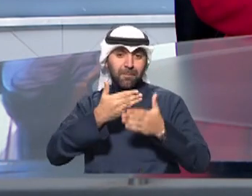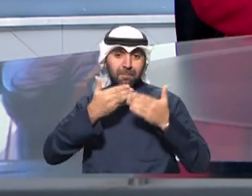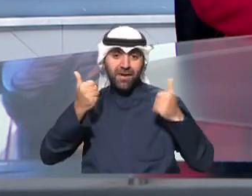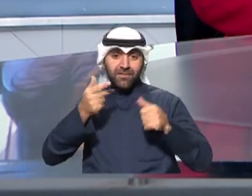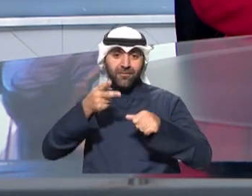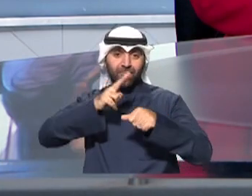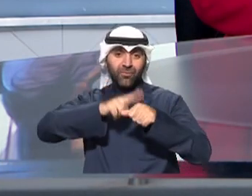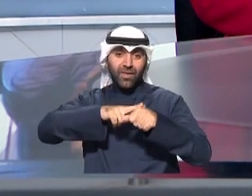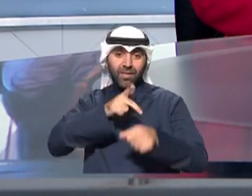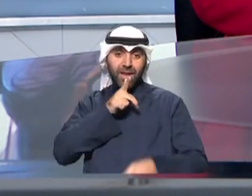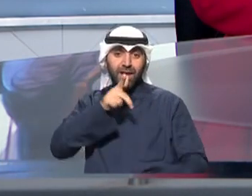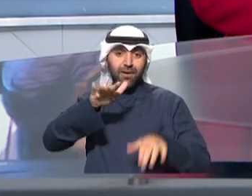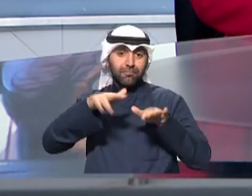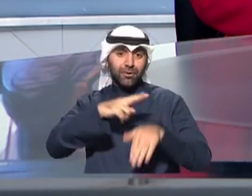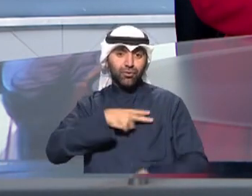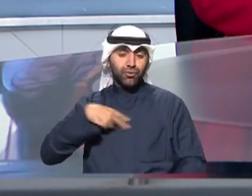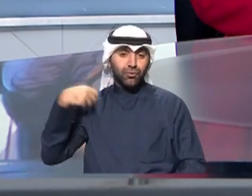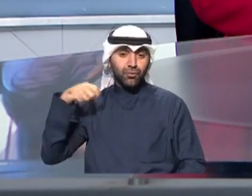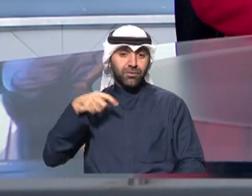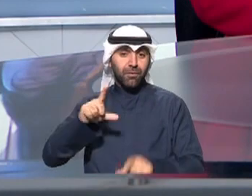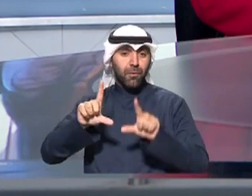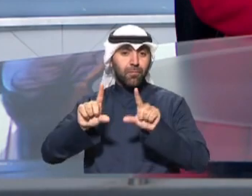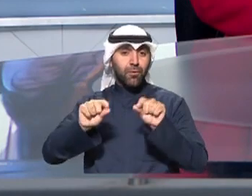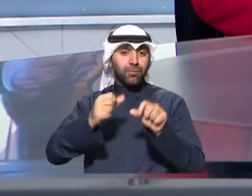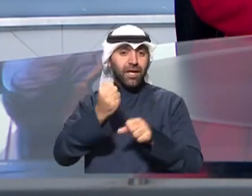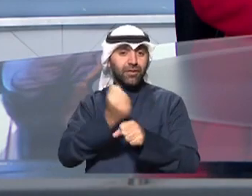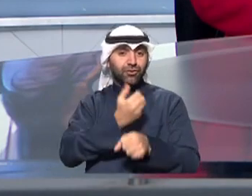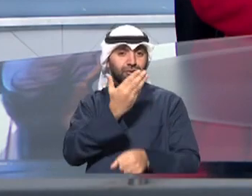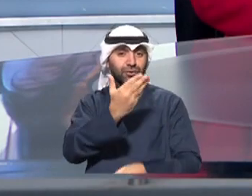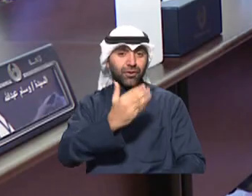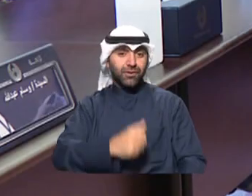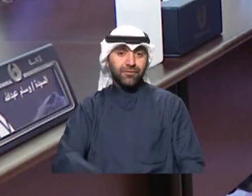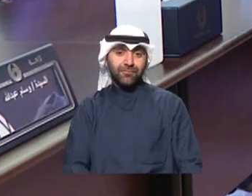الأثر الكبير في تخفيف تلك الأزمة.